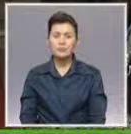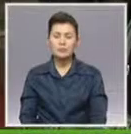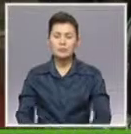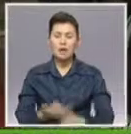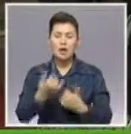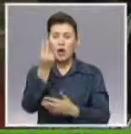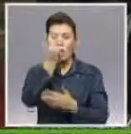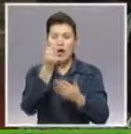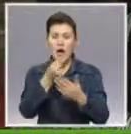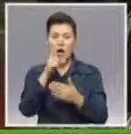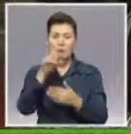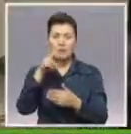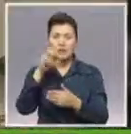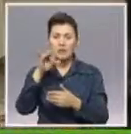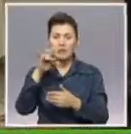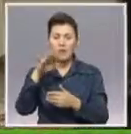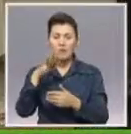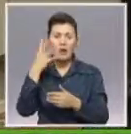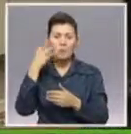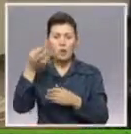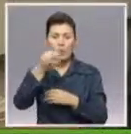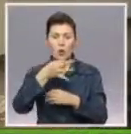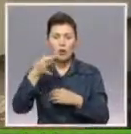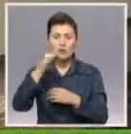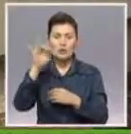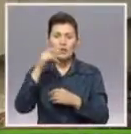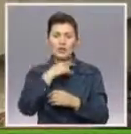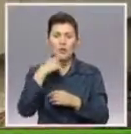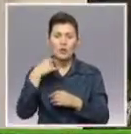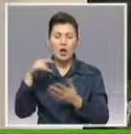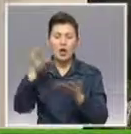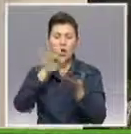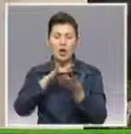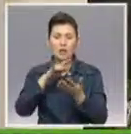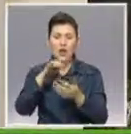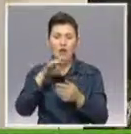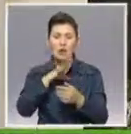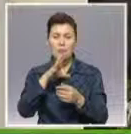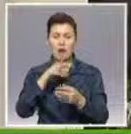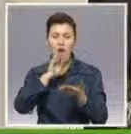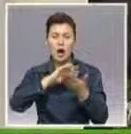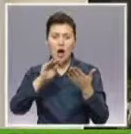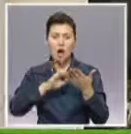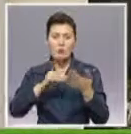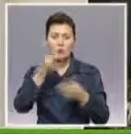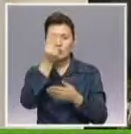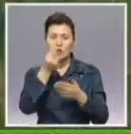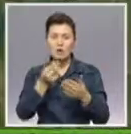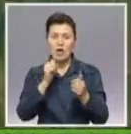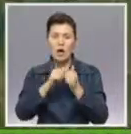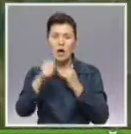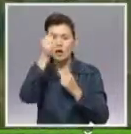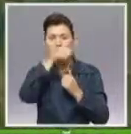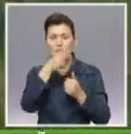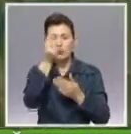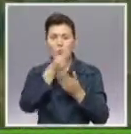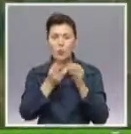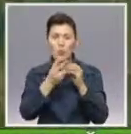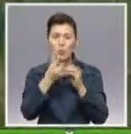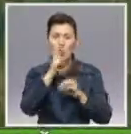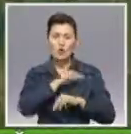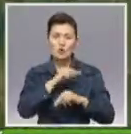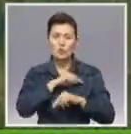Қылқалам шебері Хамза Хихимов Алматы облысы және Талдықорған қаласы гербінің авторы. Суретшінің әр жылдарда салған 12